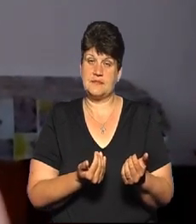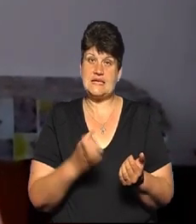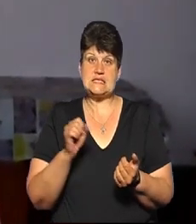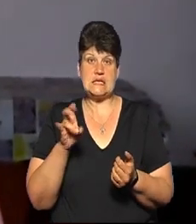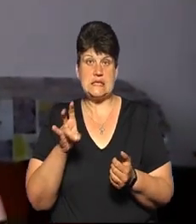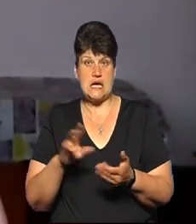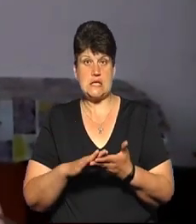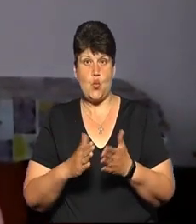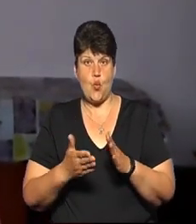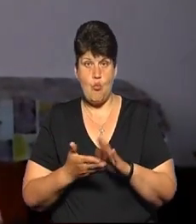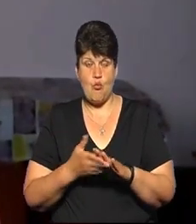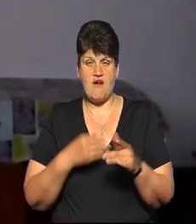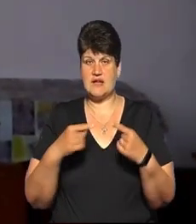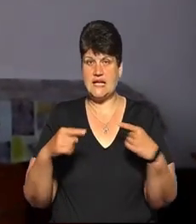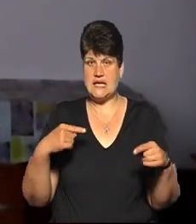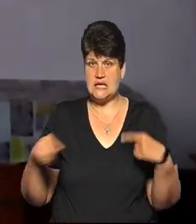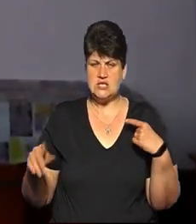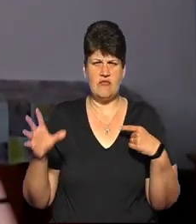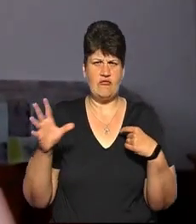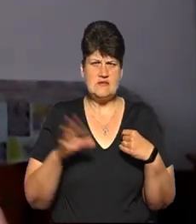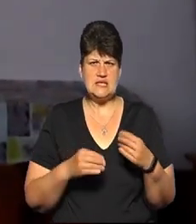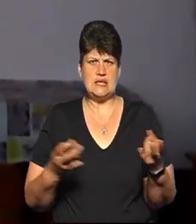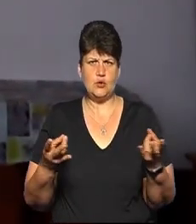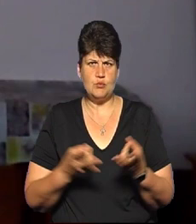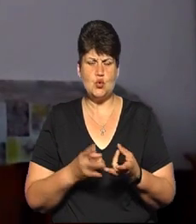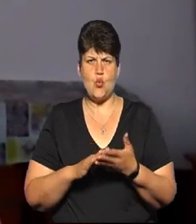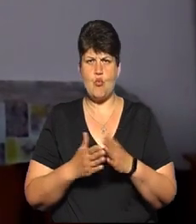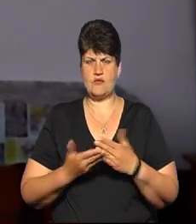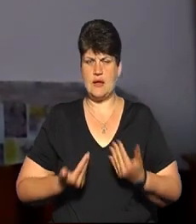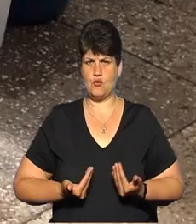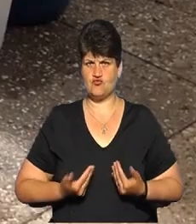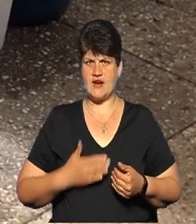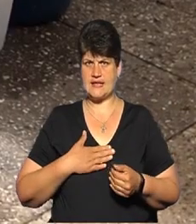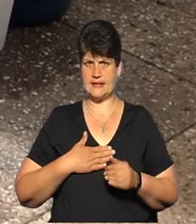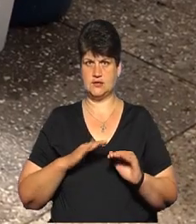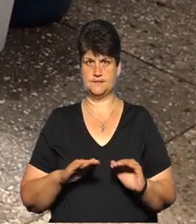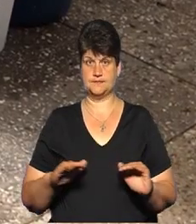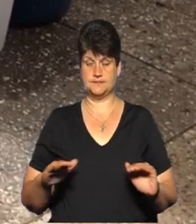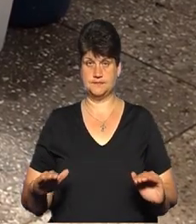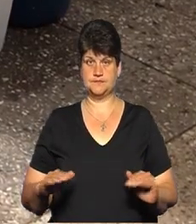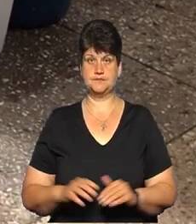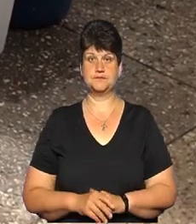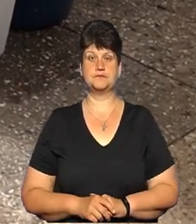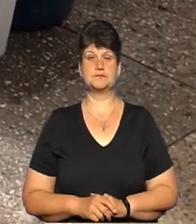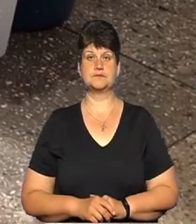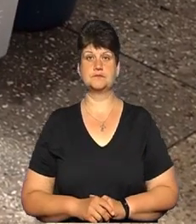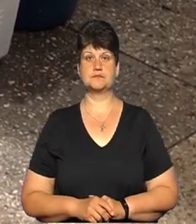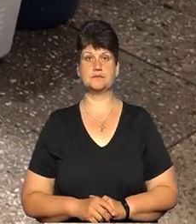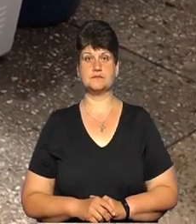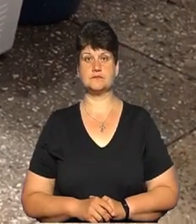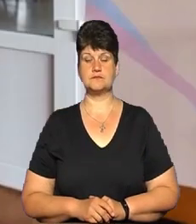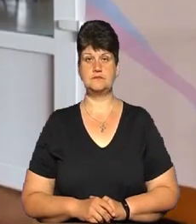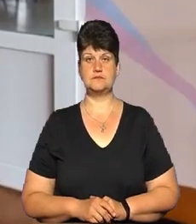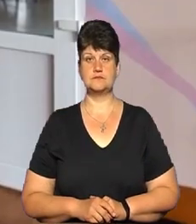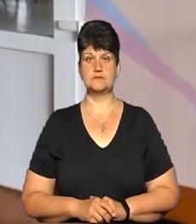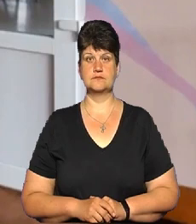і інші всі необхідні умови для проживання і наших учнів. Діана Ярошенко, Наталія Бончук. Новини на